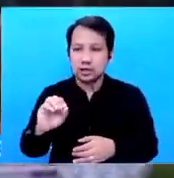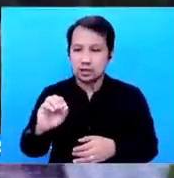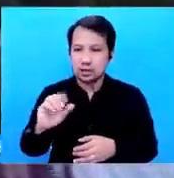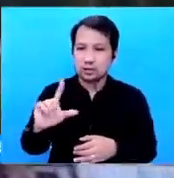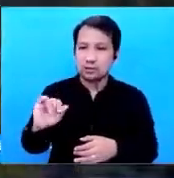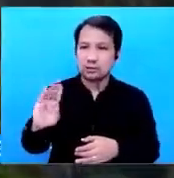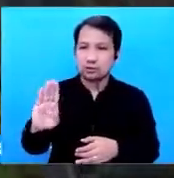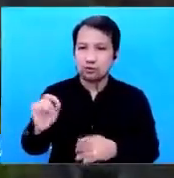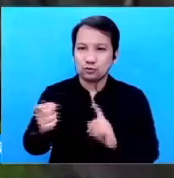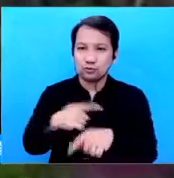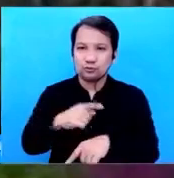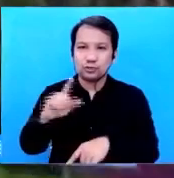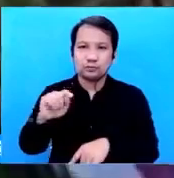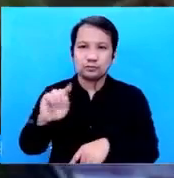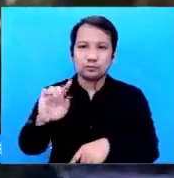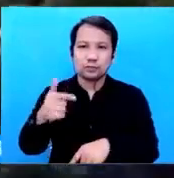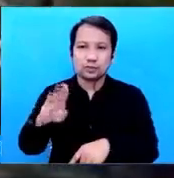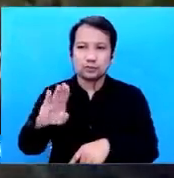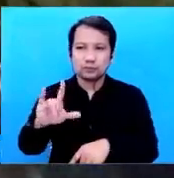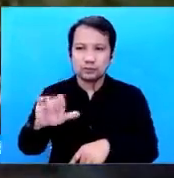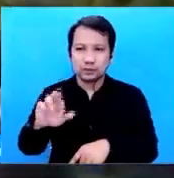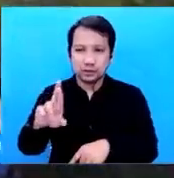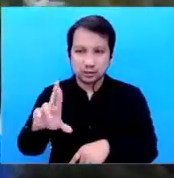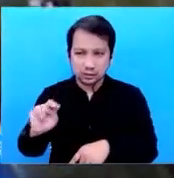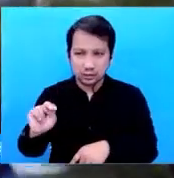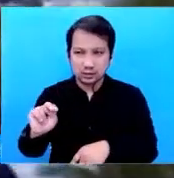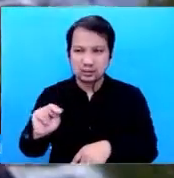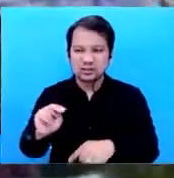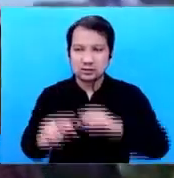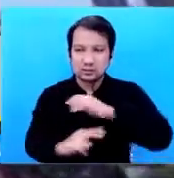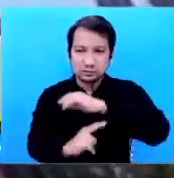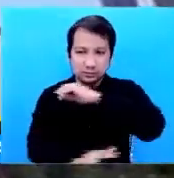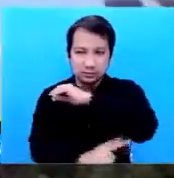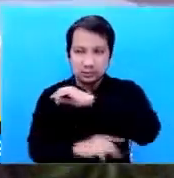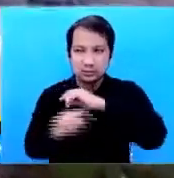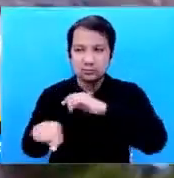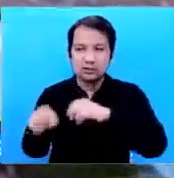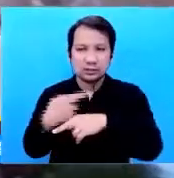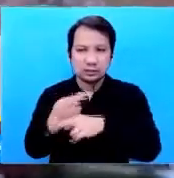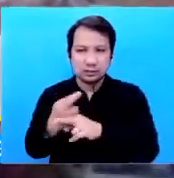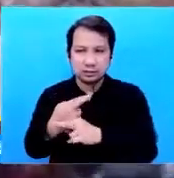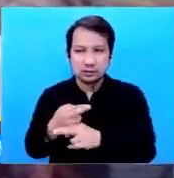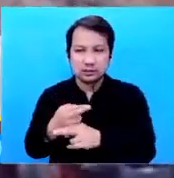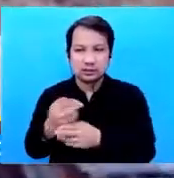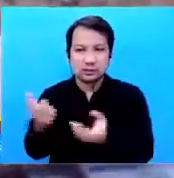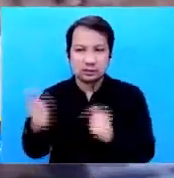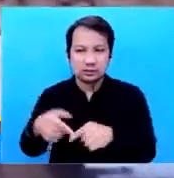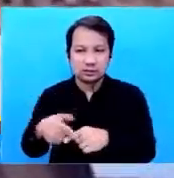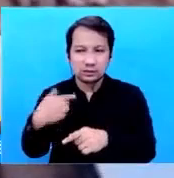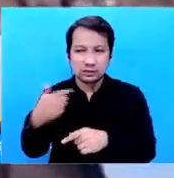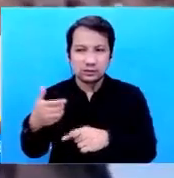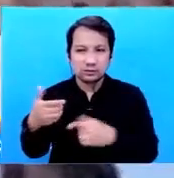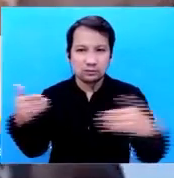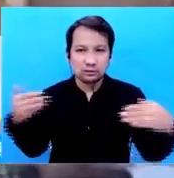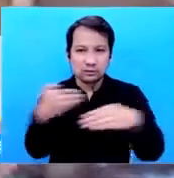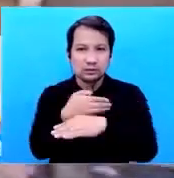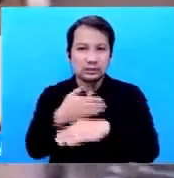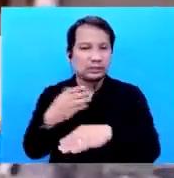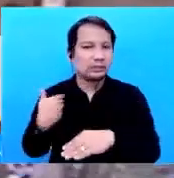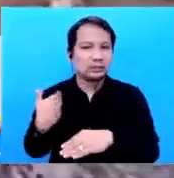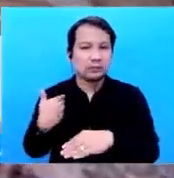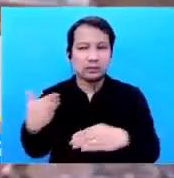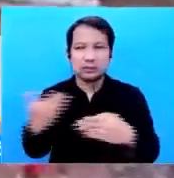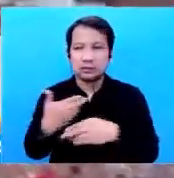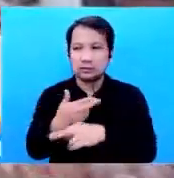papuntang Tagbilaran. So, yung bridge lang, ayos na, pero yung approach ng both sides, hindi pa po ayos. Kaya yun